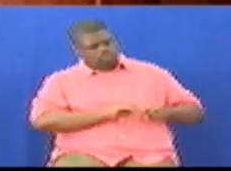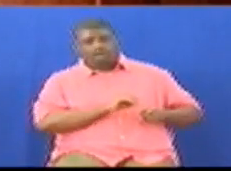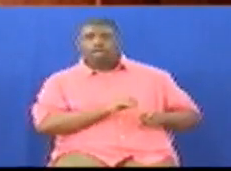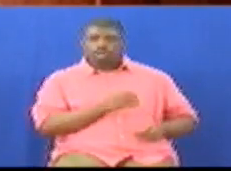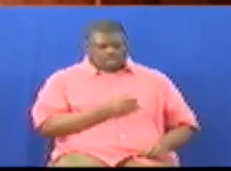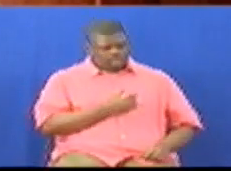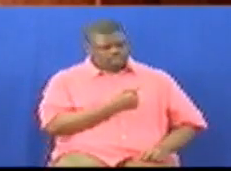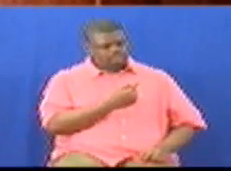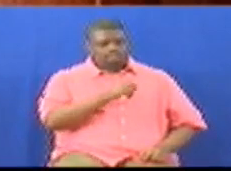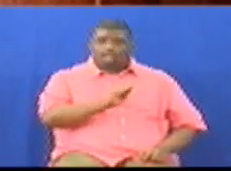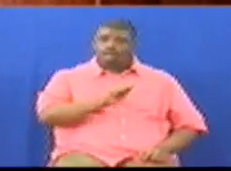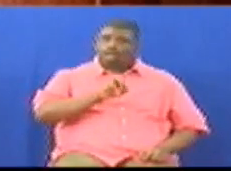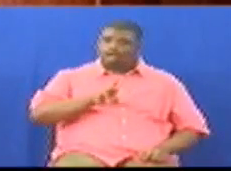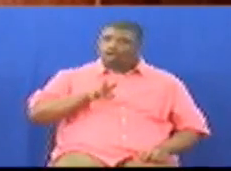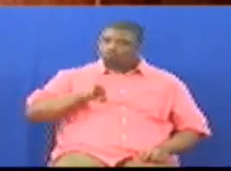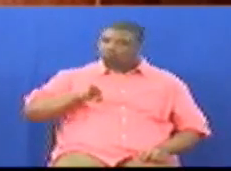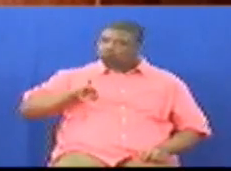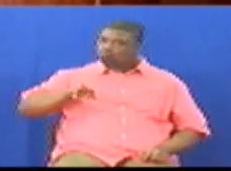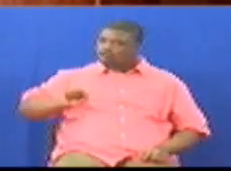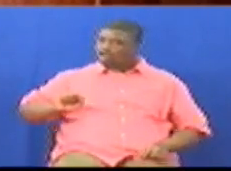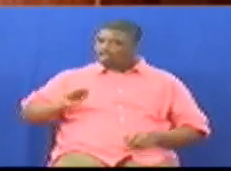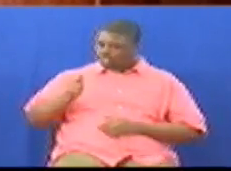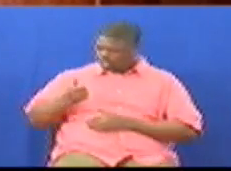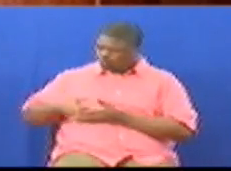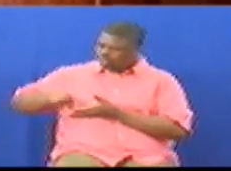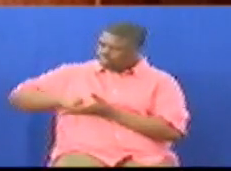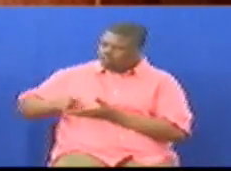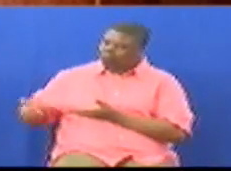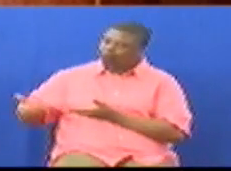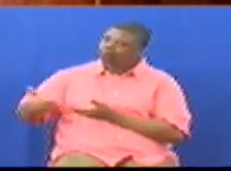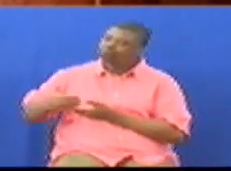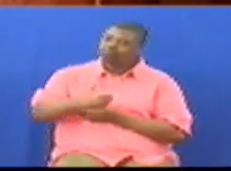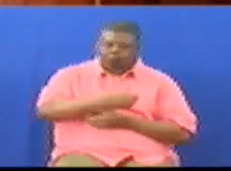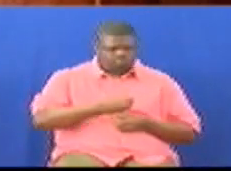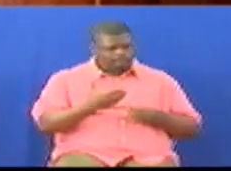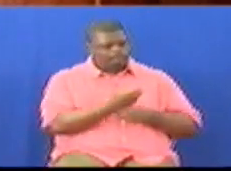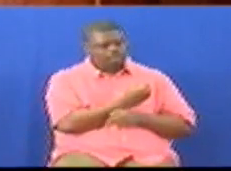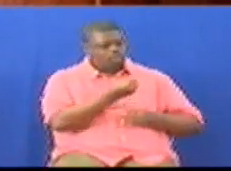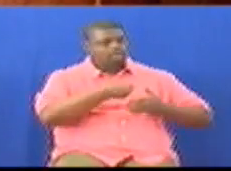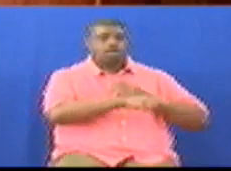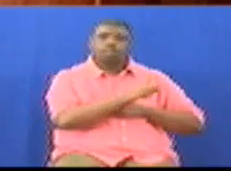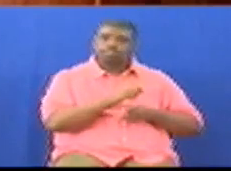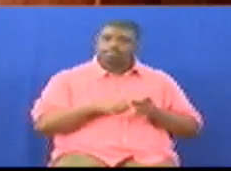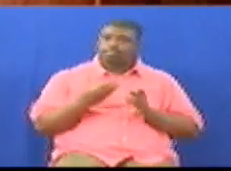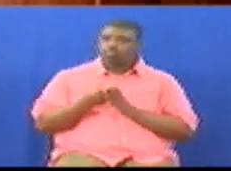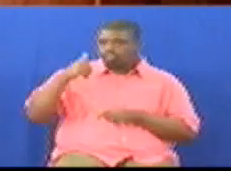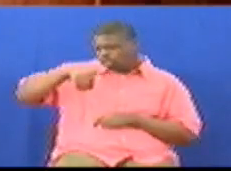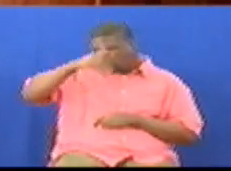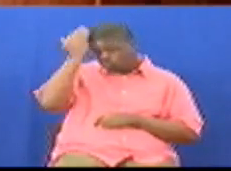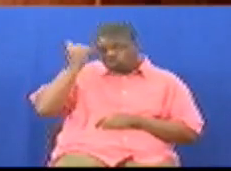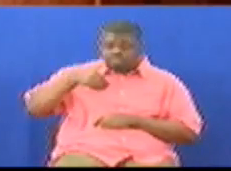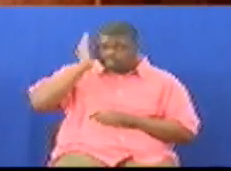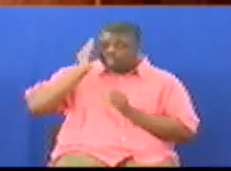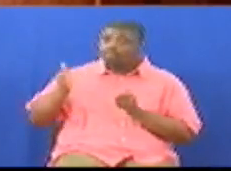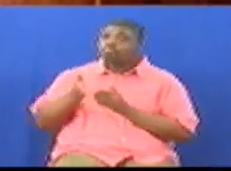Tarura kuongeza ukusanyaji wa mapato ya ndani ya na chocha Ombolo kuongeza udahiri wa wanafunzi. Mheshimiwa